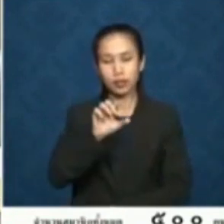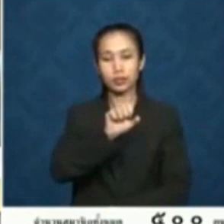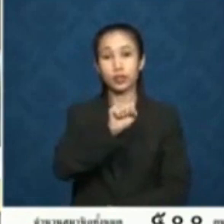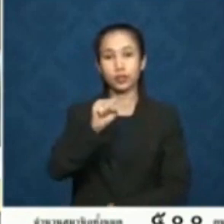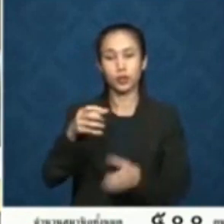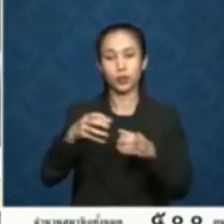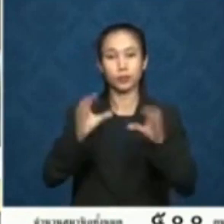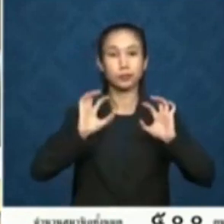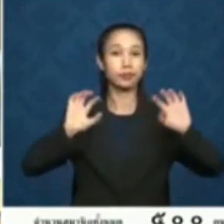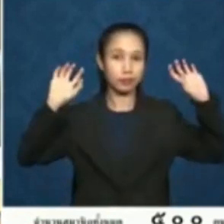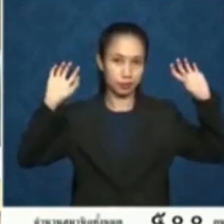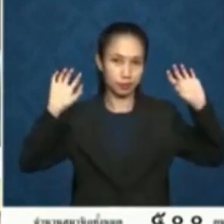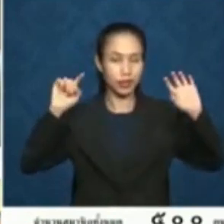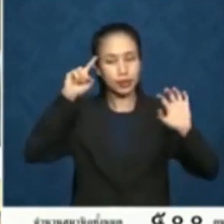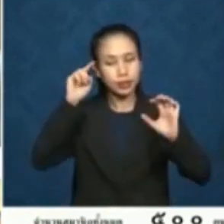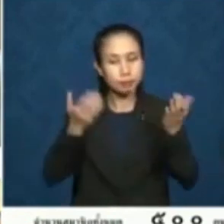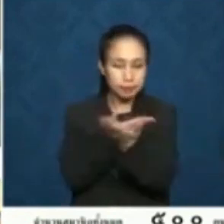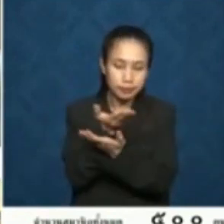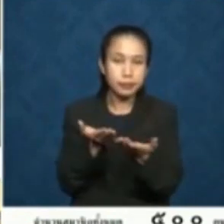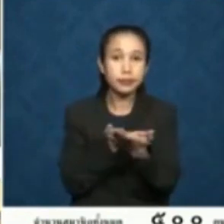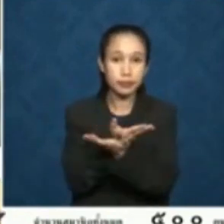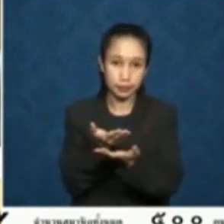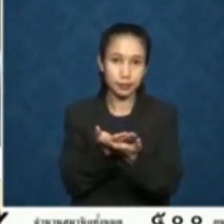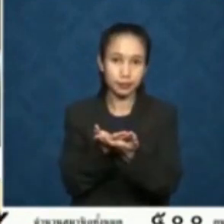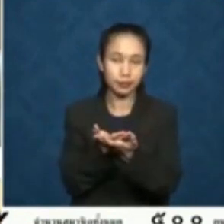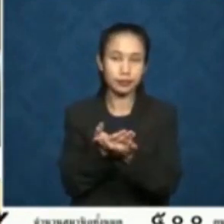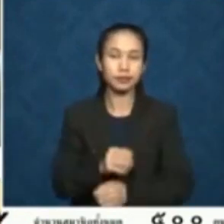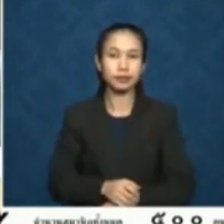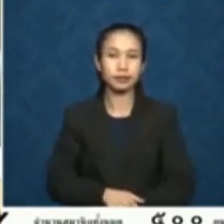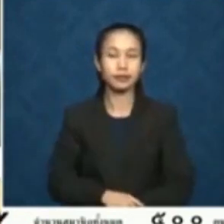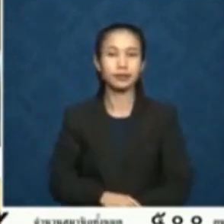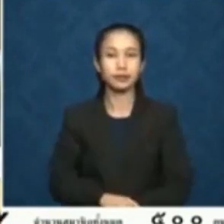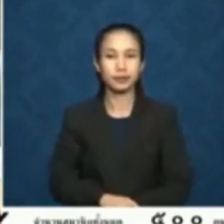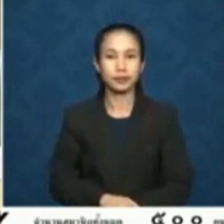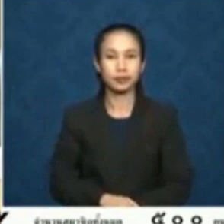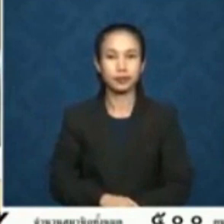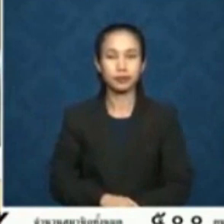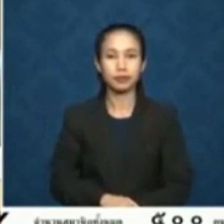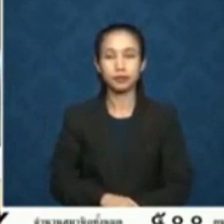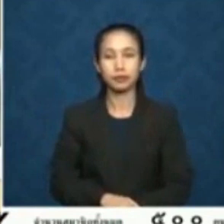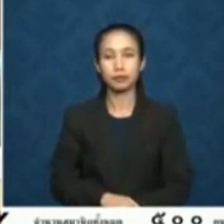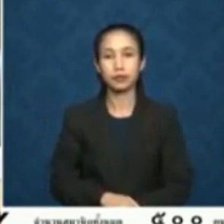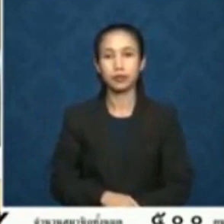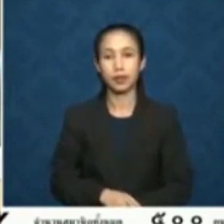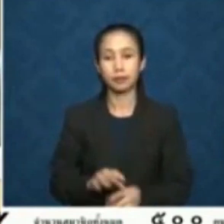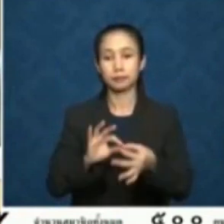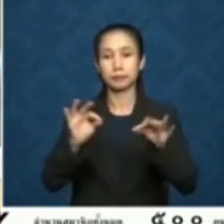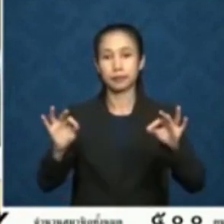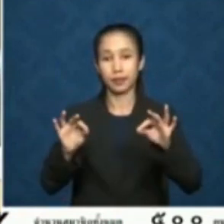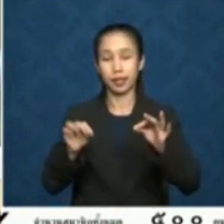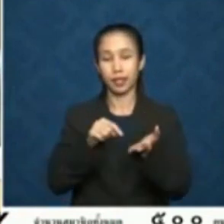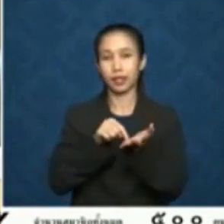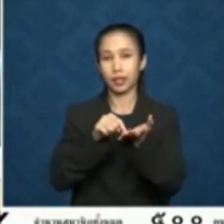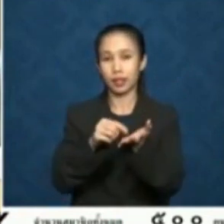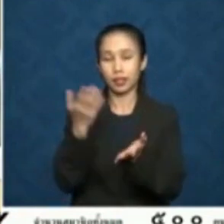ส.ส.ฝั่งรัฐบาลเนี่ยเราได้พิจารณาแล้วนะครับว่า ในส่วนของการรวมร่างเนี่ย